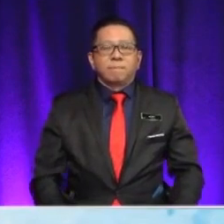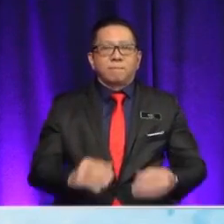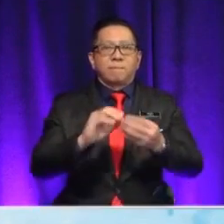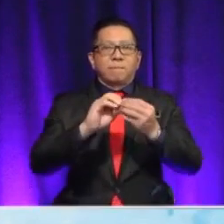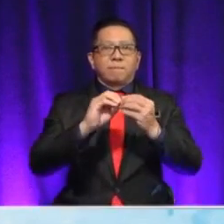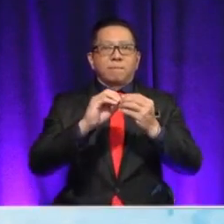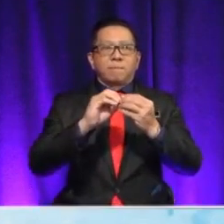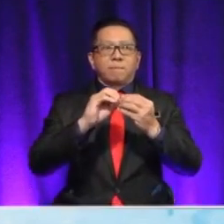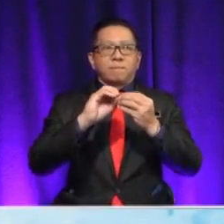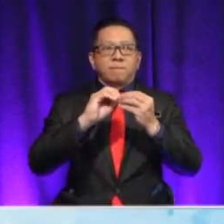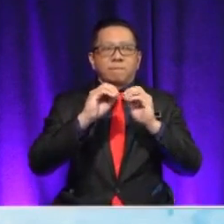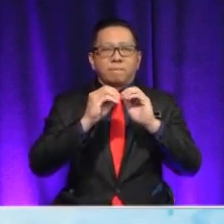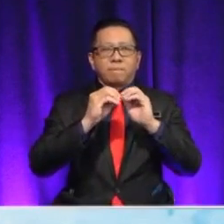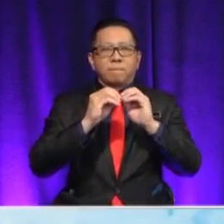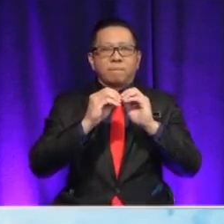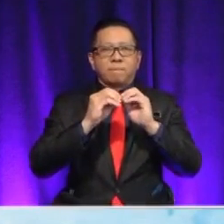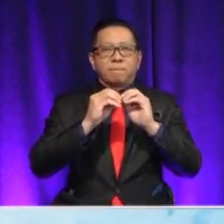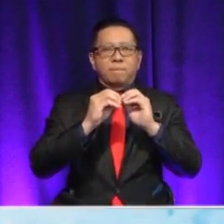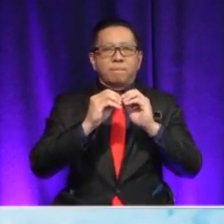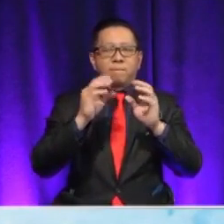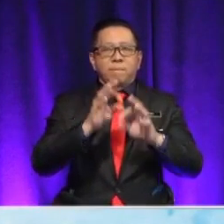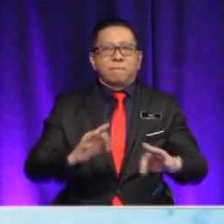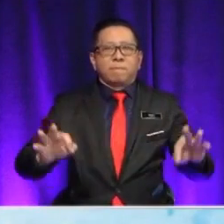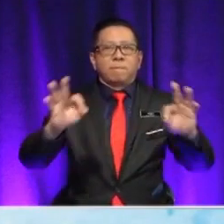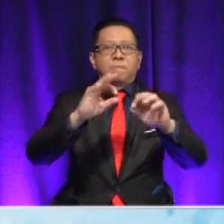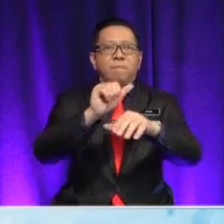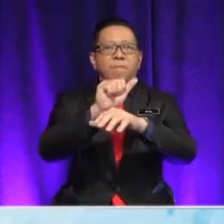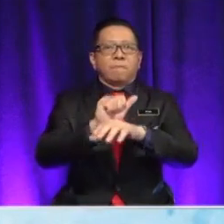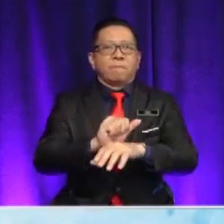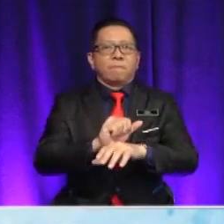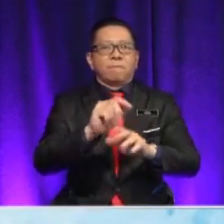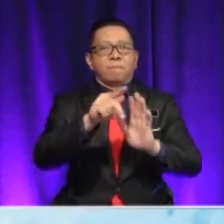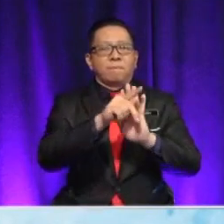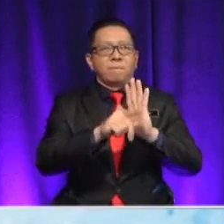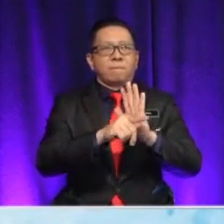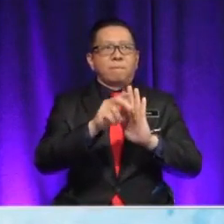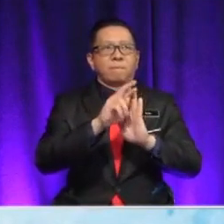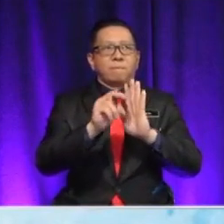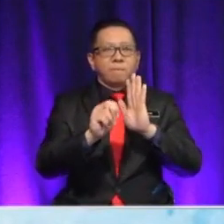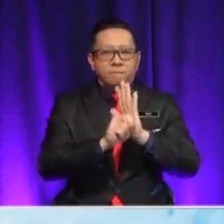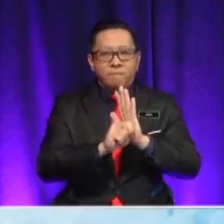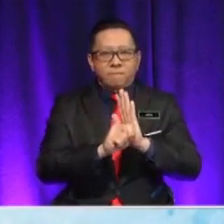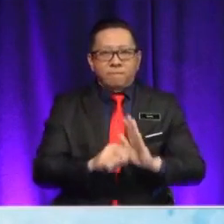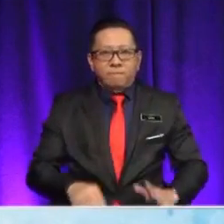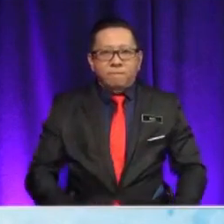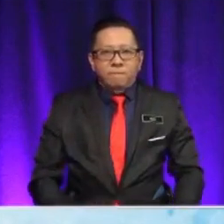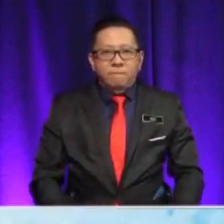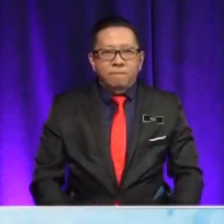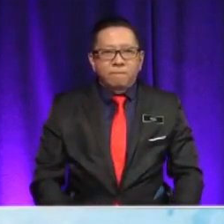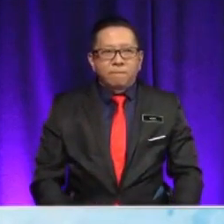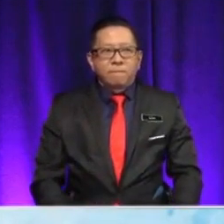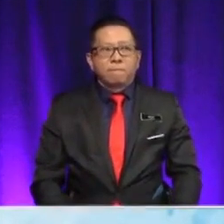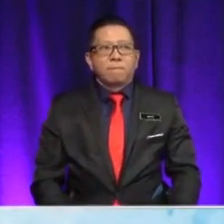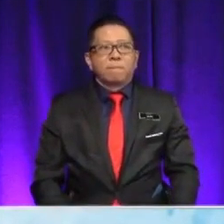di belakangnya tu, okey, kepentingan mengamalkan prinsip rukun negara. Gambar bunga warna merah jambu